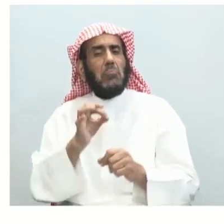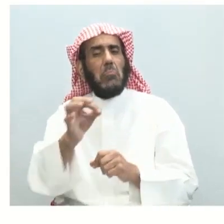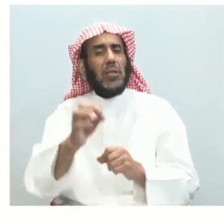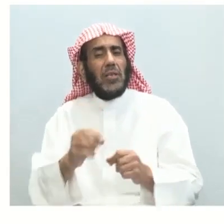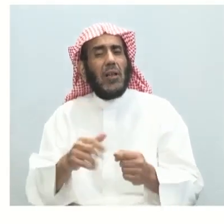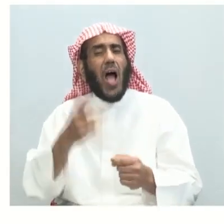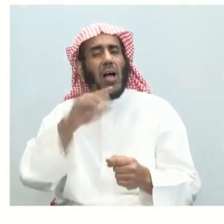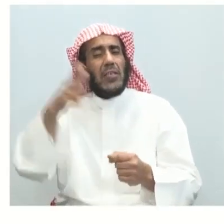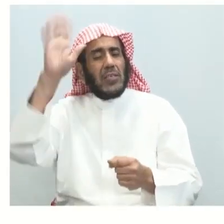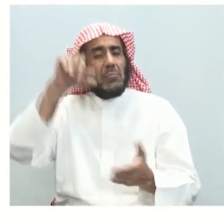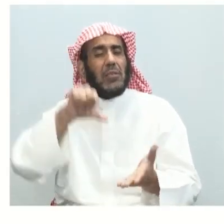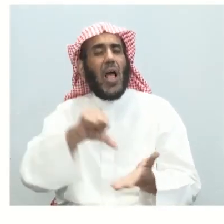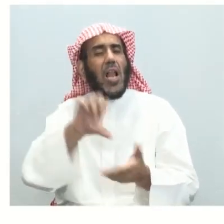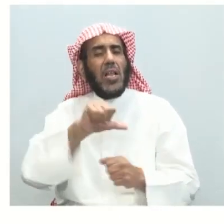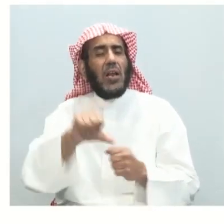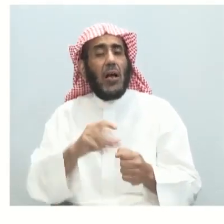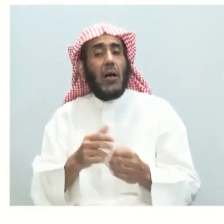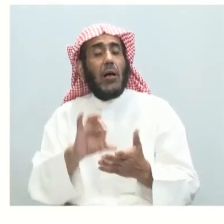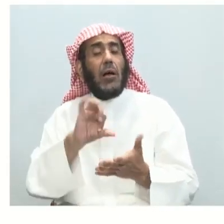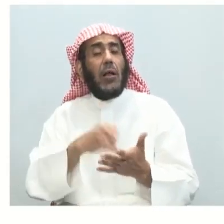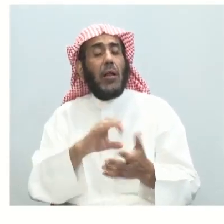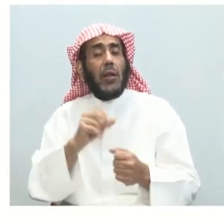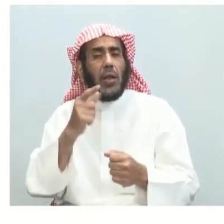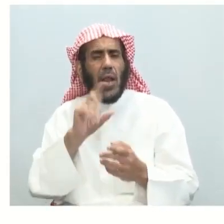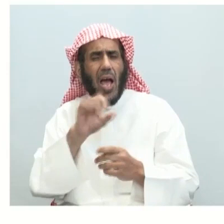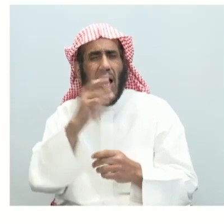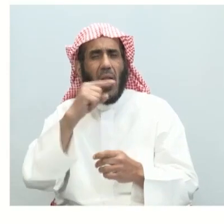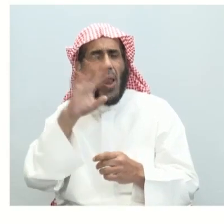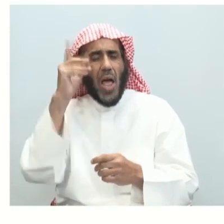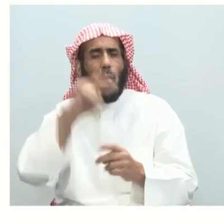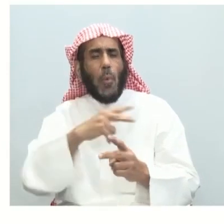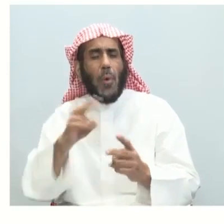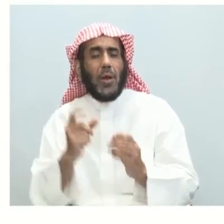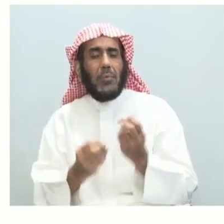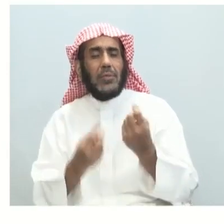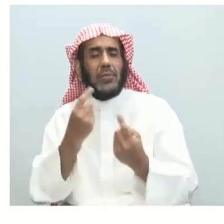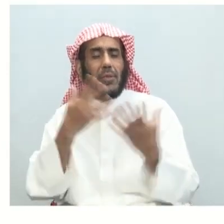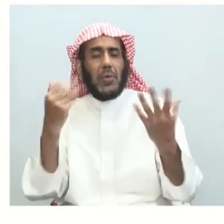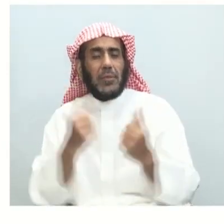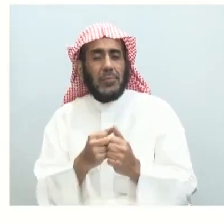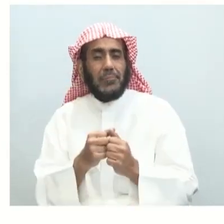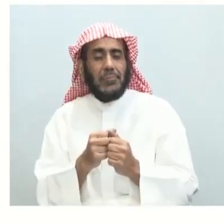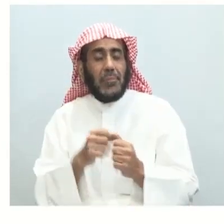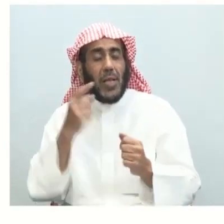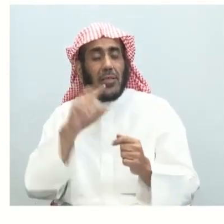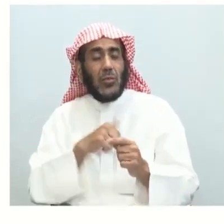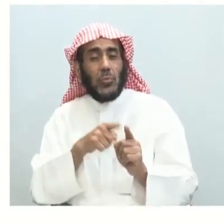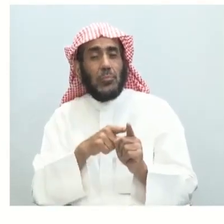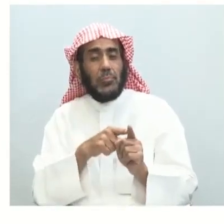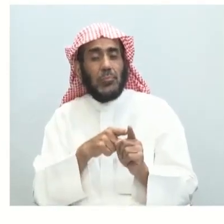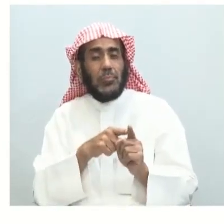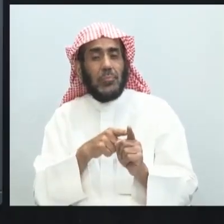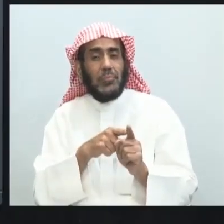مدينه النخله نوع من انواع ماذا النباتات لذا سنسميها ماذا احسنتم